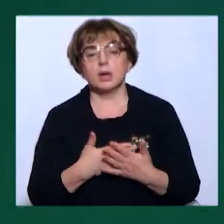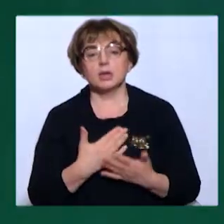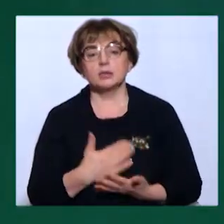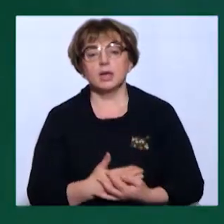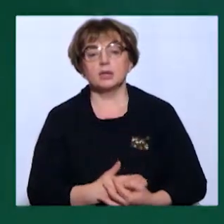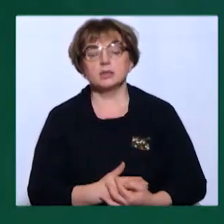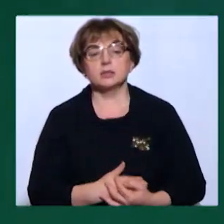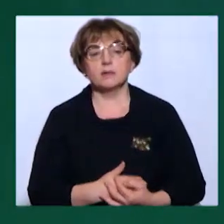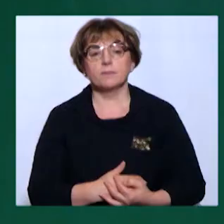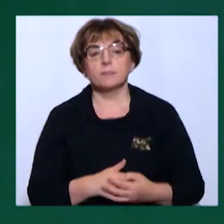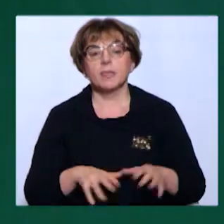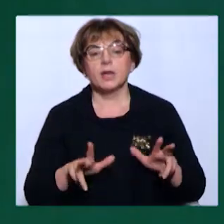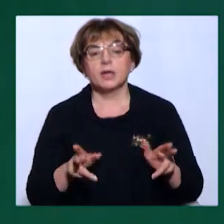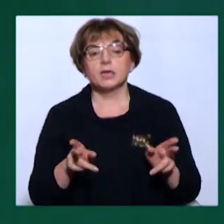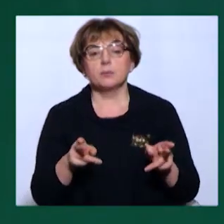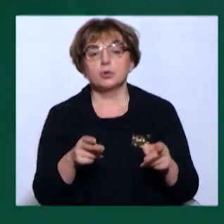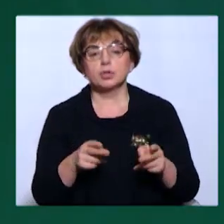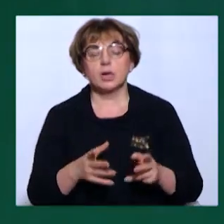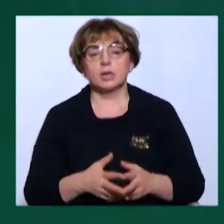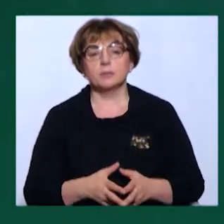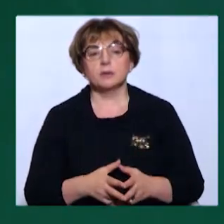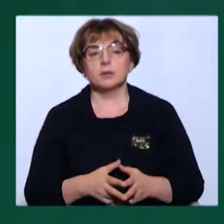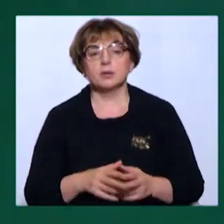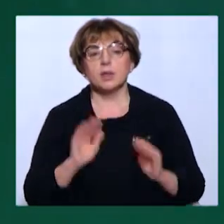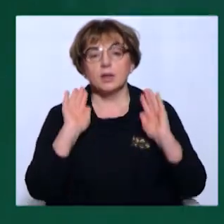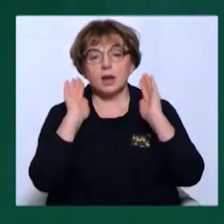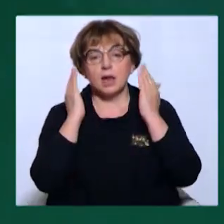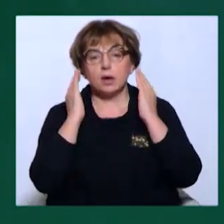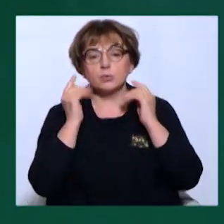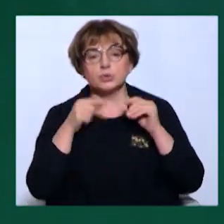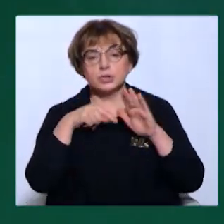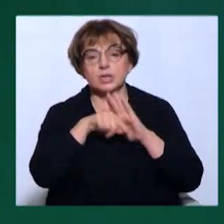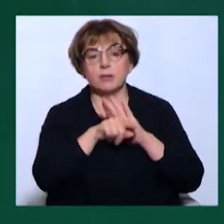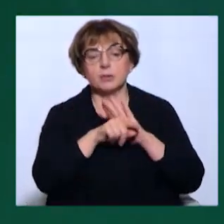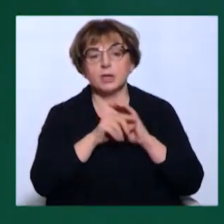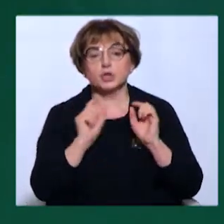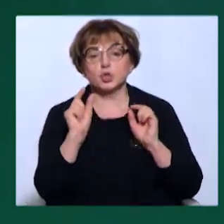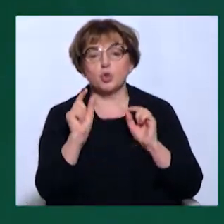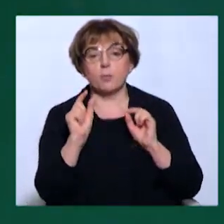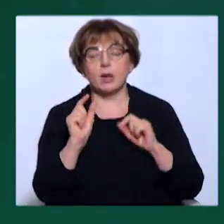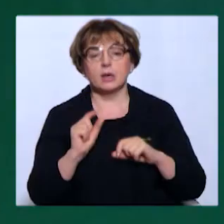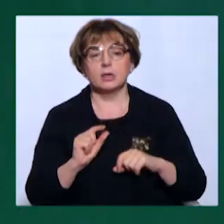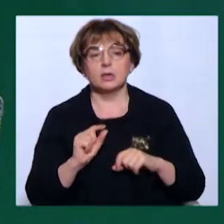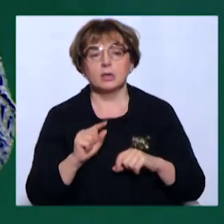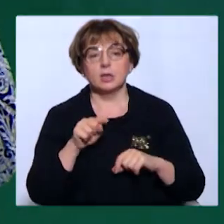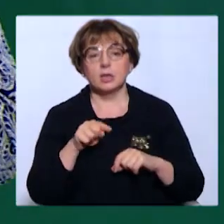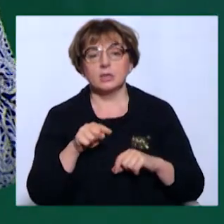არის კიბორჩხალების ლაყუჩის ნაპრალის ზომა.